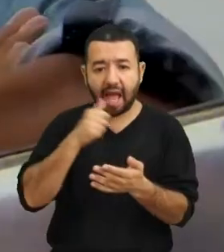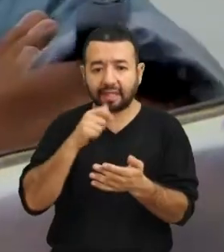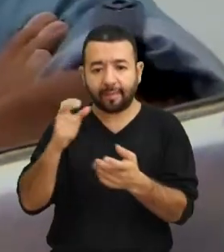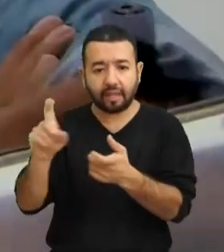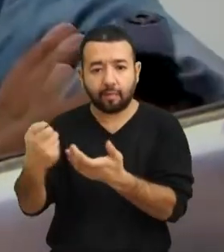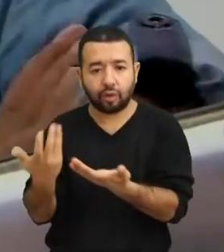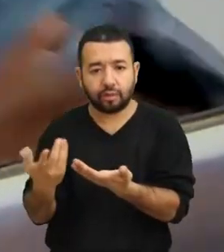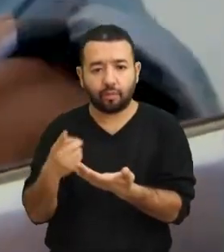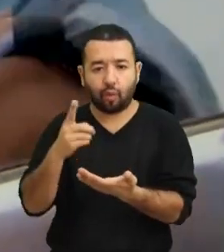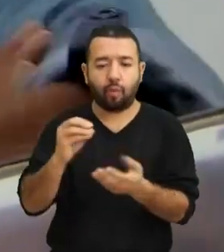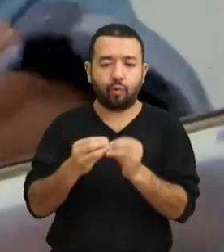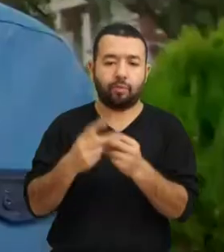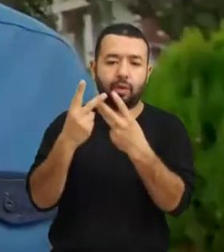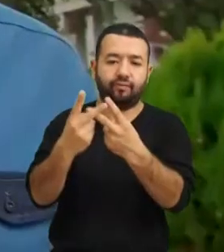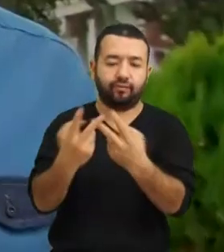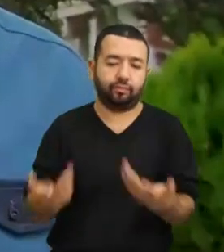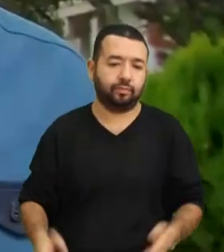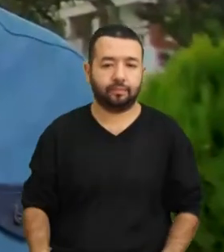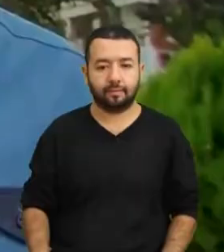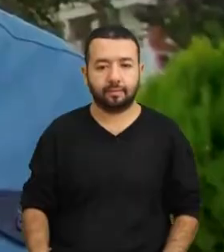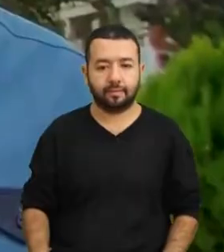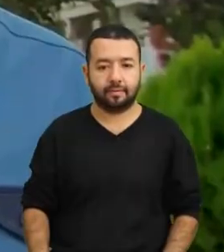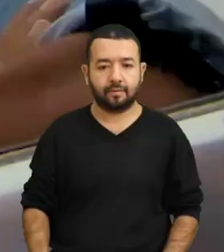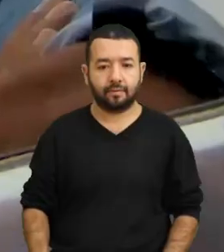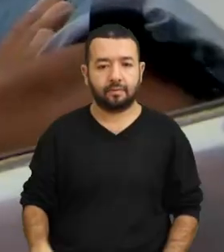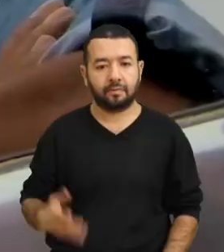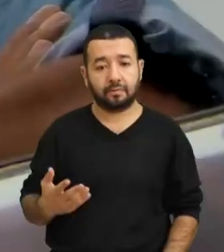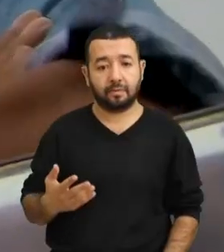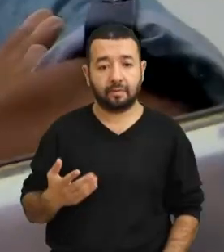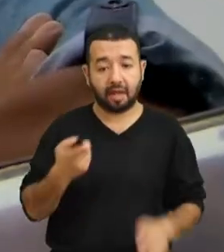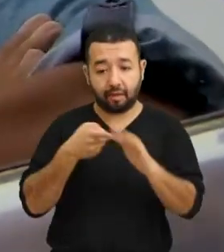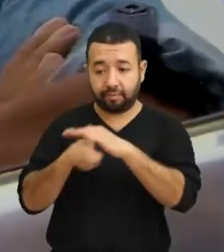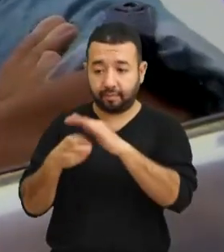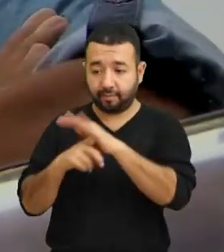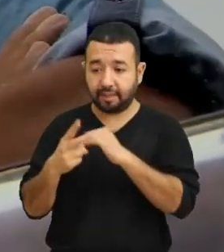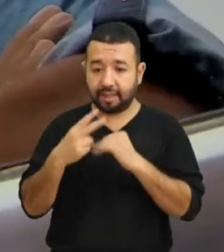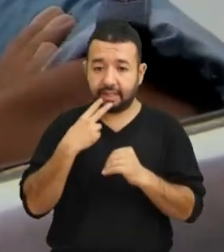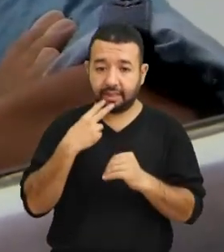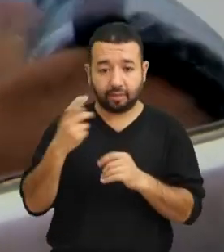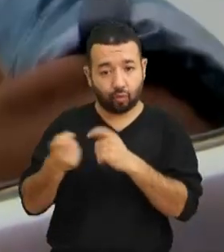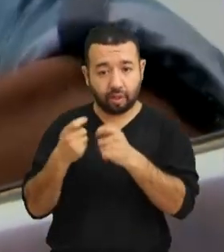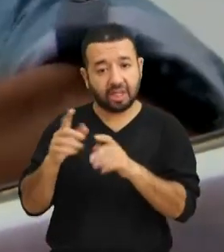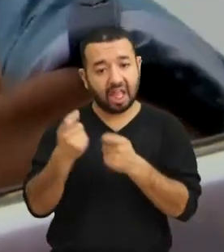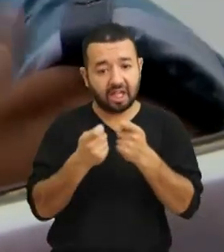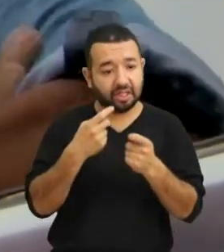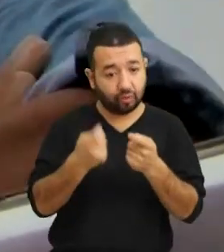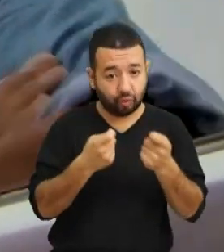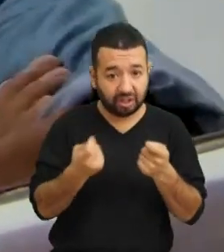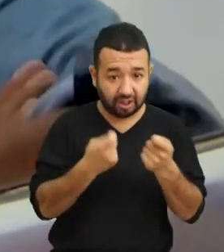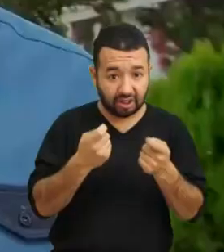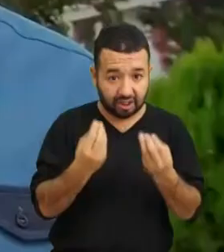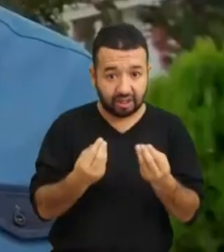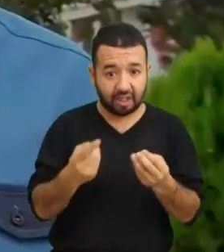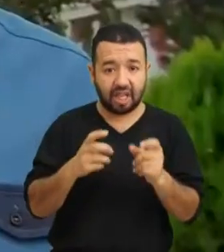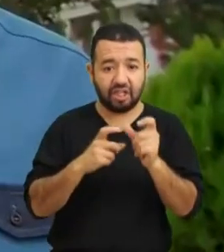bulacağız? O senin sorunun Sarp. Yani hovardalıkla uğraşacağına işinle uğraşsaydın şu anda şirket bu halde